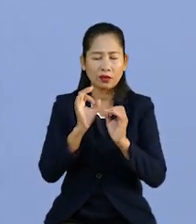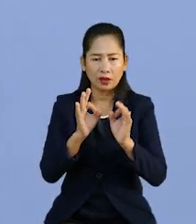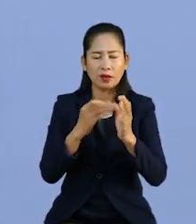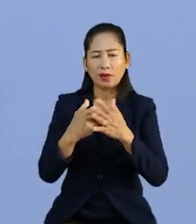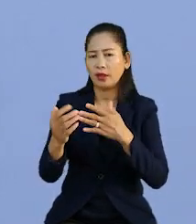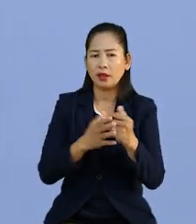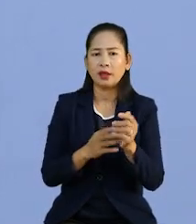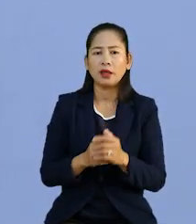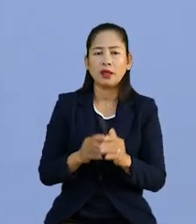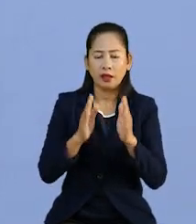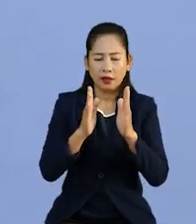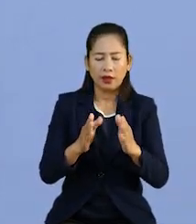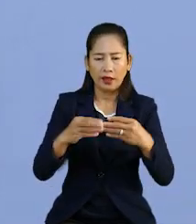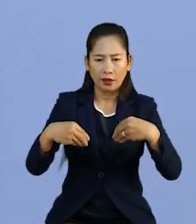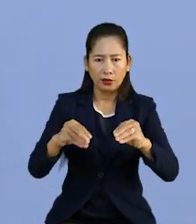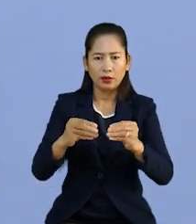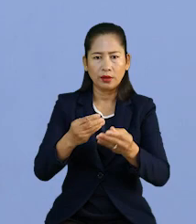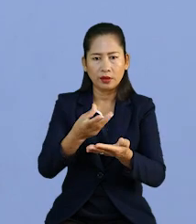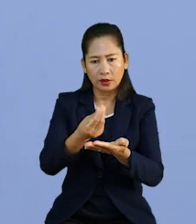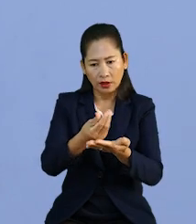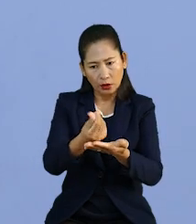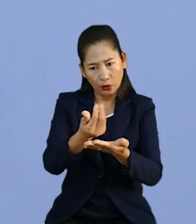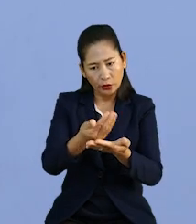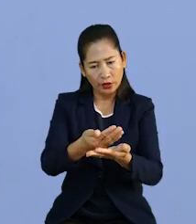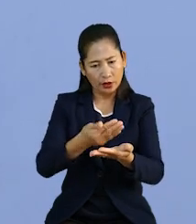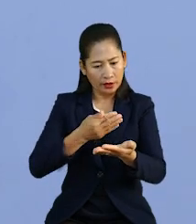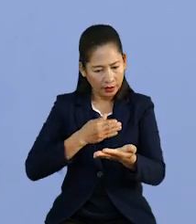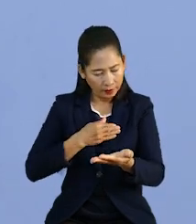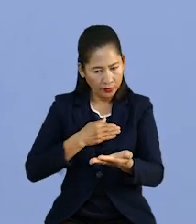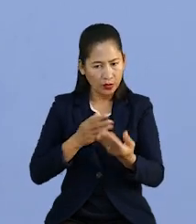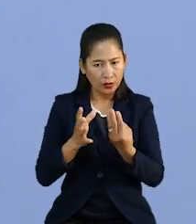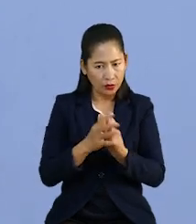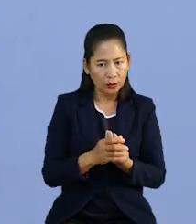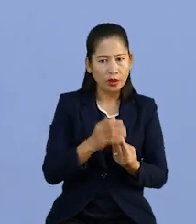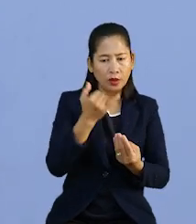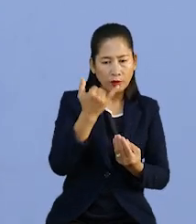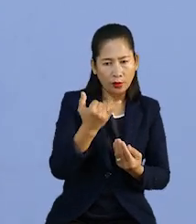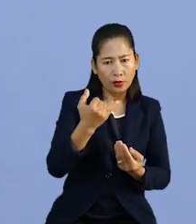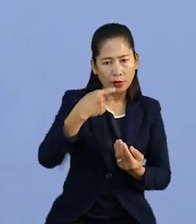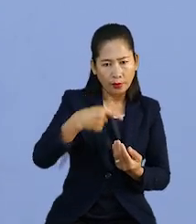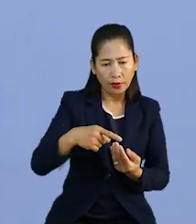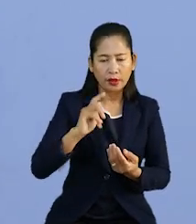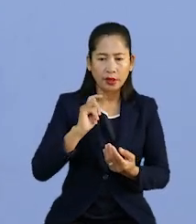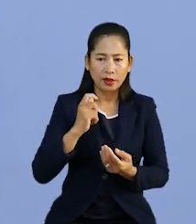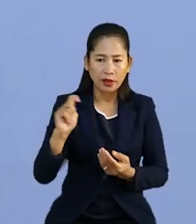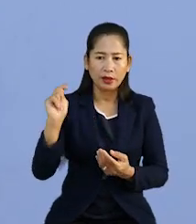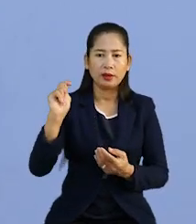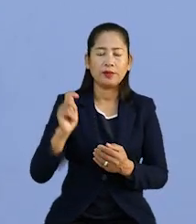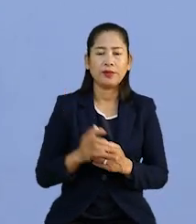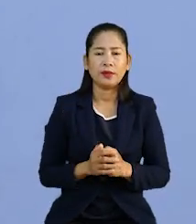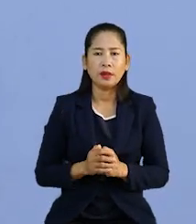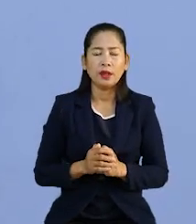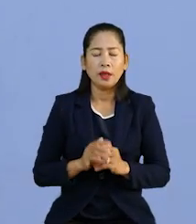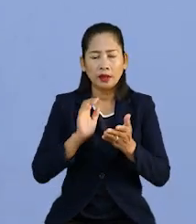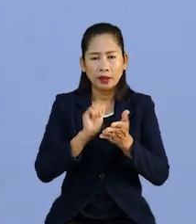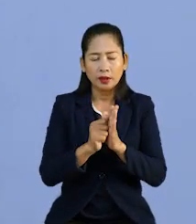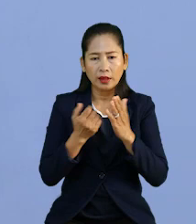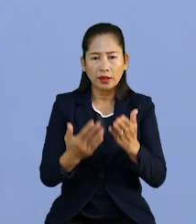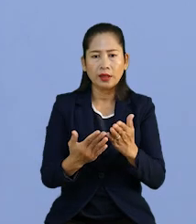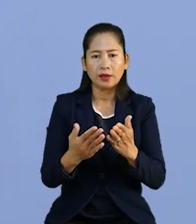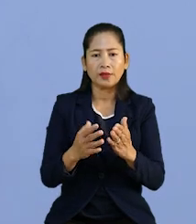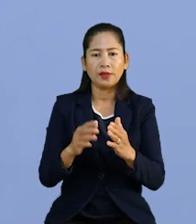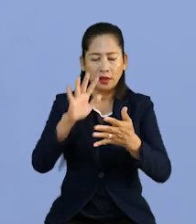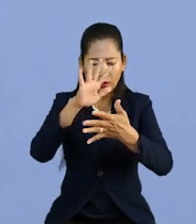khởi hỏi thả, nẹ lụa, trơ áp rạ ai một nẹ cừu chầm nguồn, bàm mùi, con, riêng. Chẳng nó bên đi